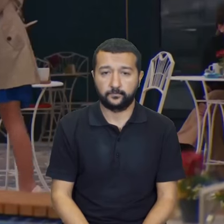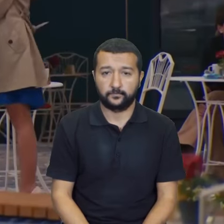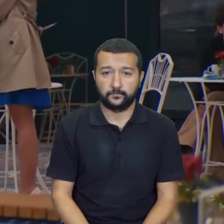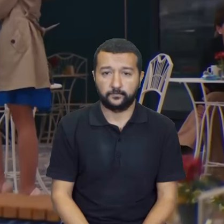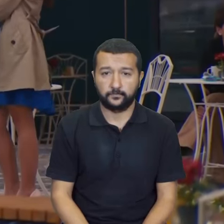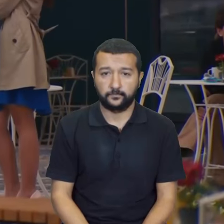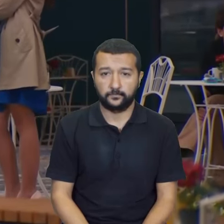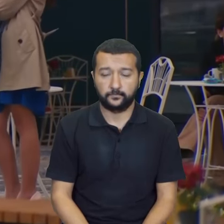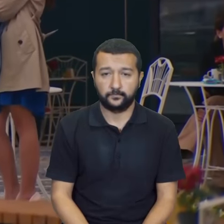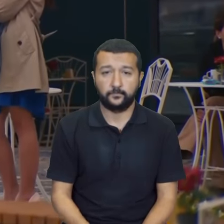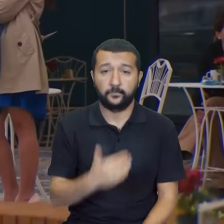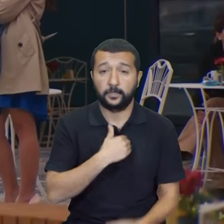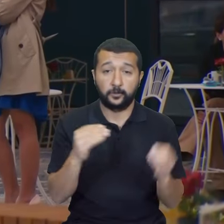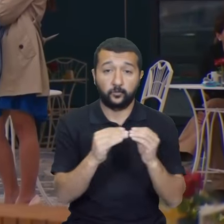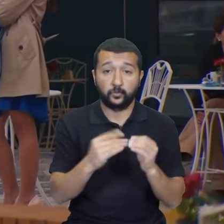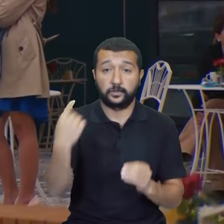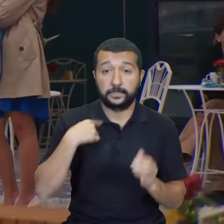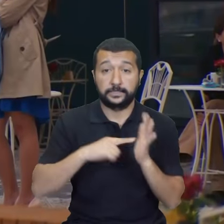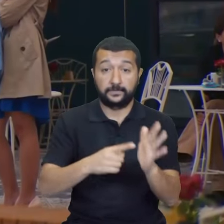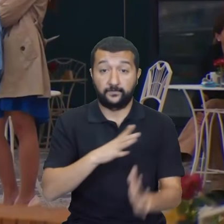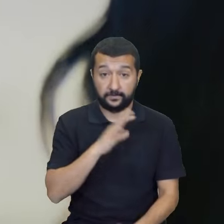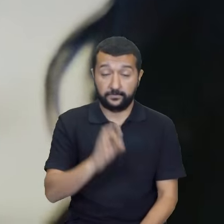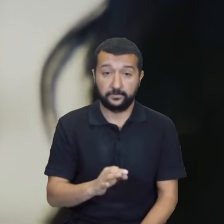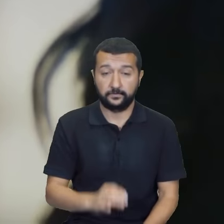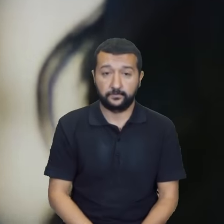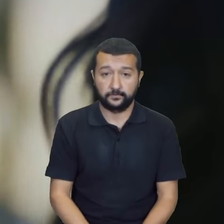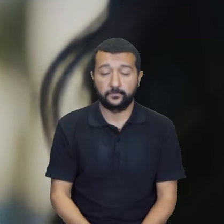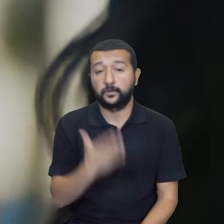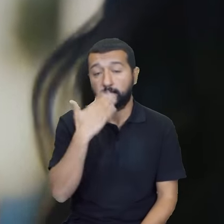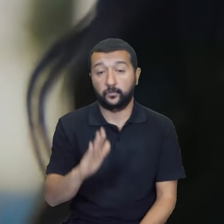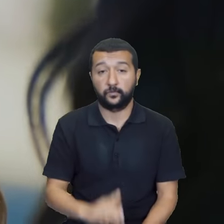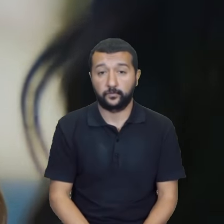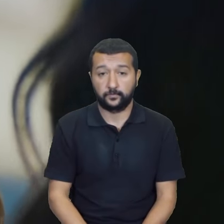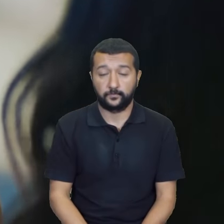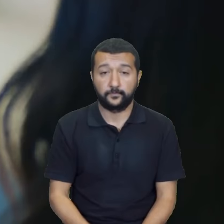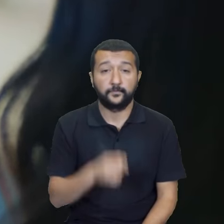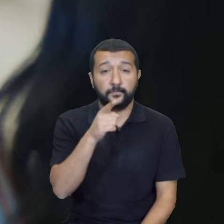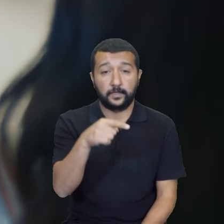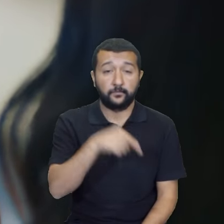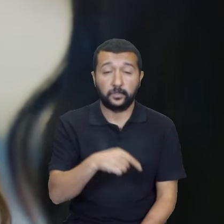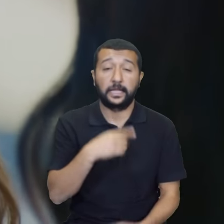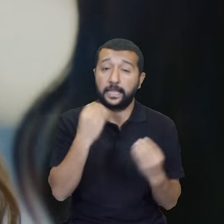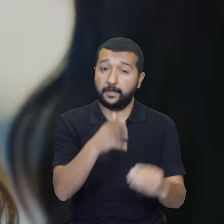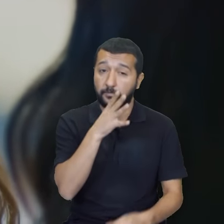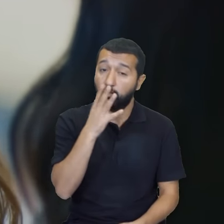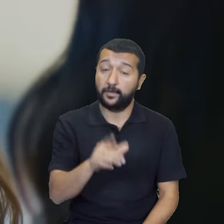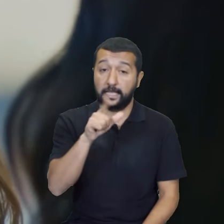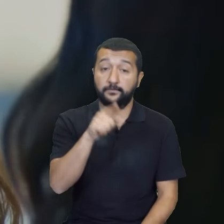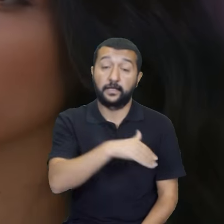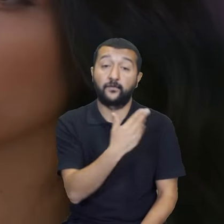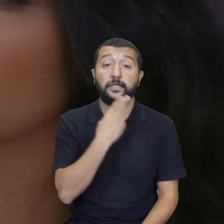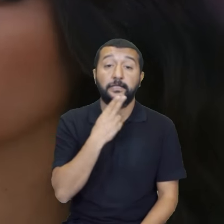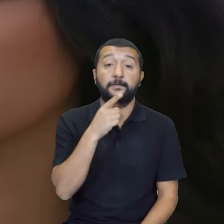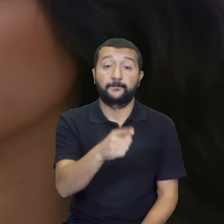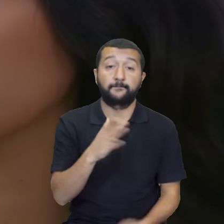Bir adım geriledi. Beni suçlayacak kanıtın var mı? Yok. Senin bunu benden daha iyi biliyor olman lazım avukat